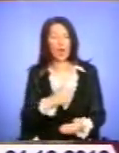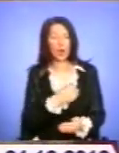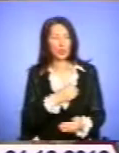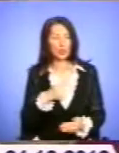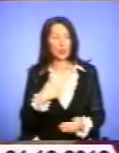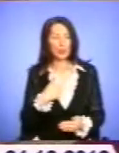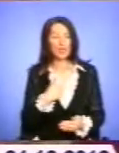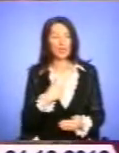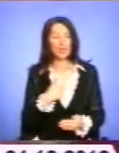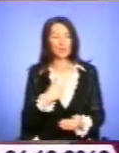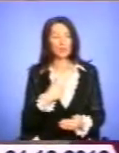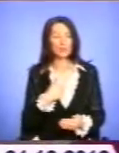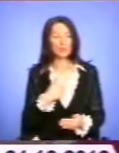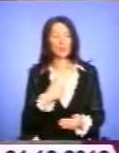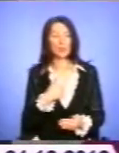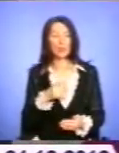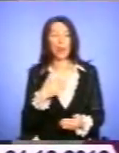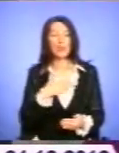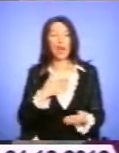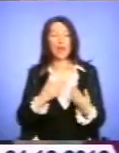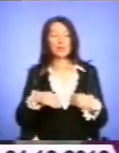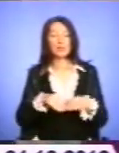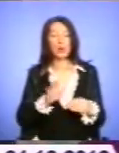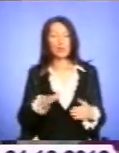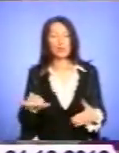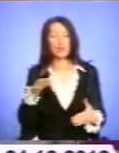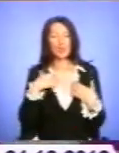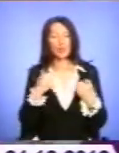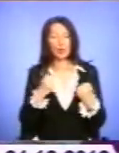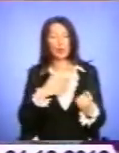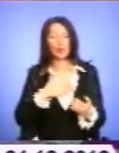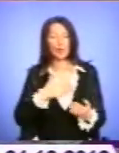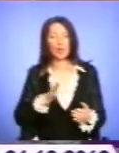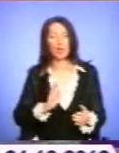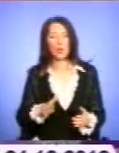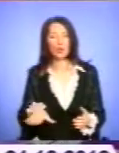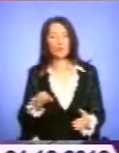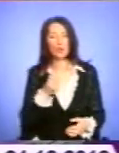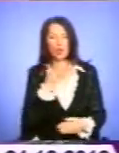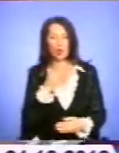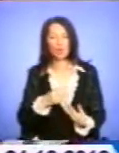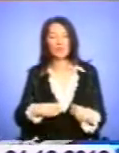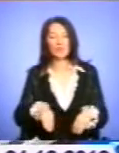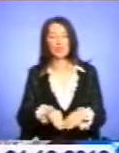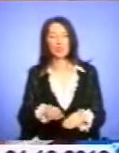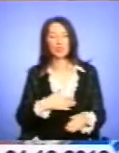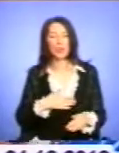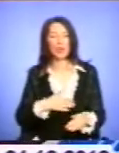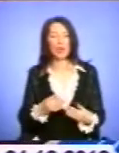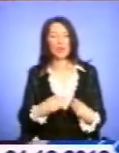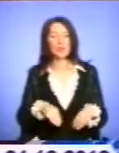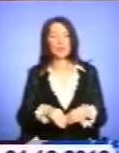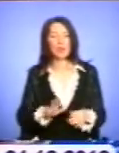мені... Щоб моя сім'я була вся здорова, щоб в мене все було добре в сім'ї. Щоб моя сім'я